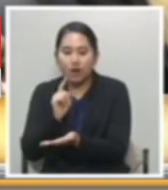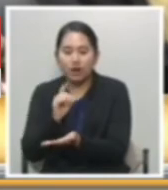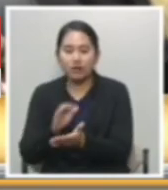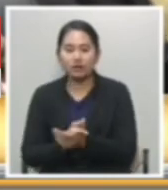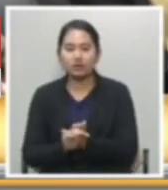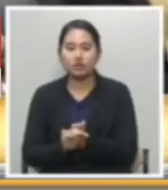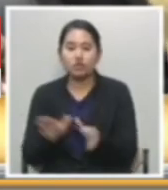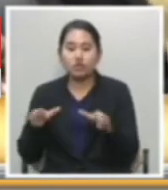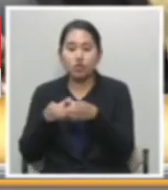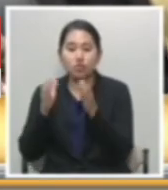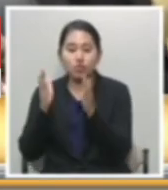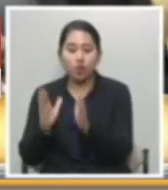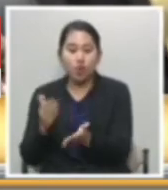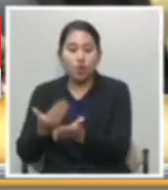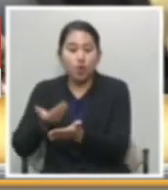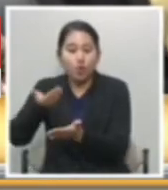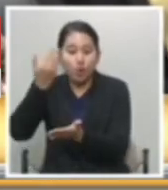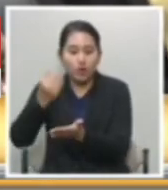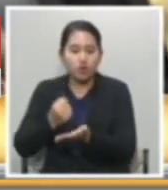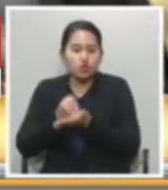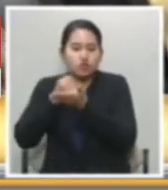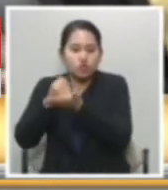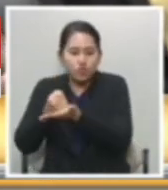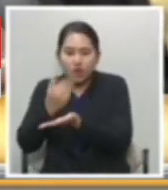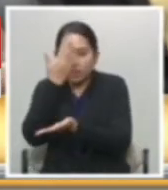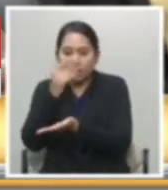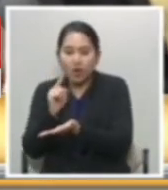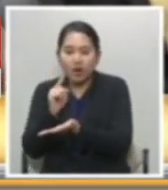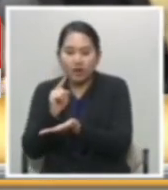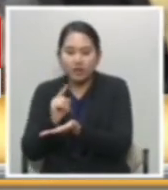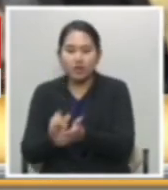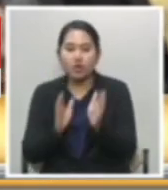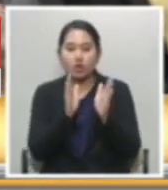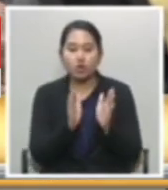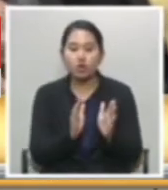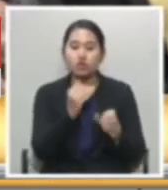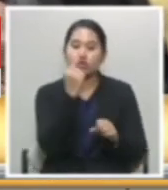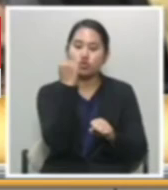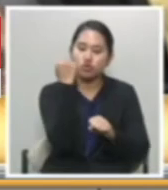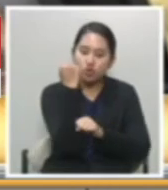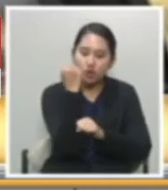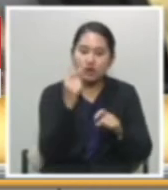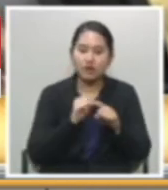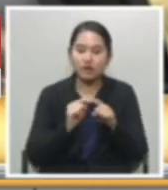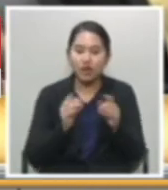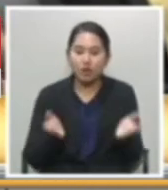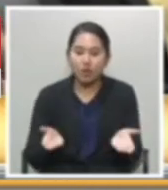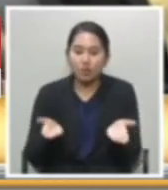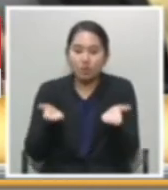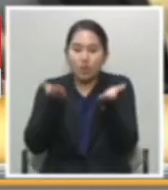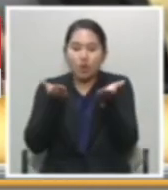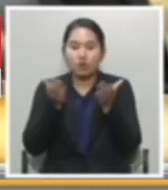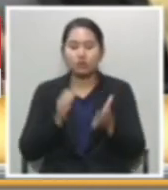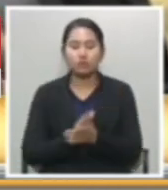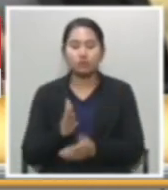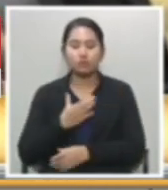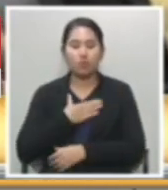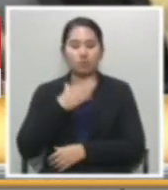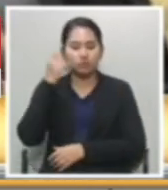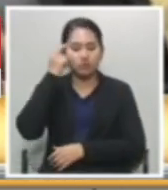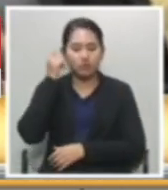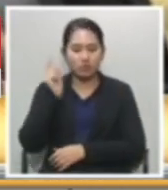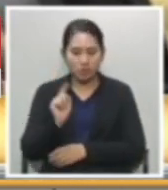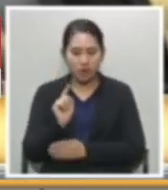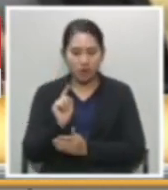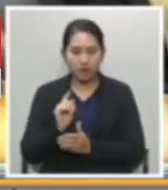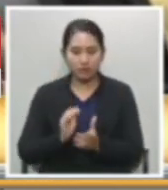ที่จะชักจูงให้คนที่ยากจนเนี่ยขึ้นมารวยด้วยผมคิดว่าสิ่งอันนี้กว่าจะ